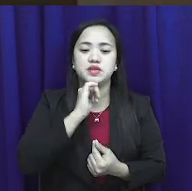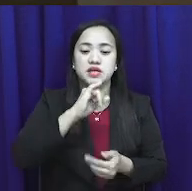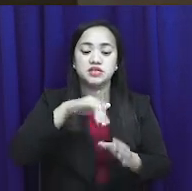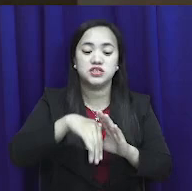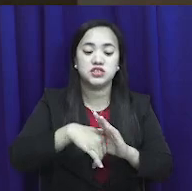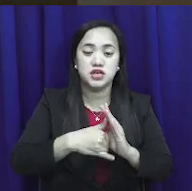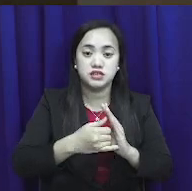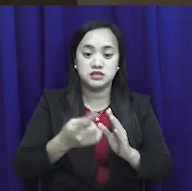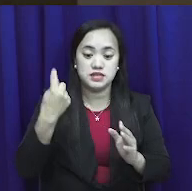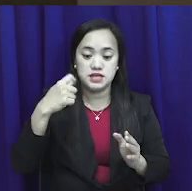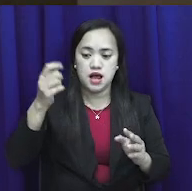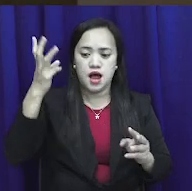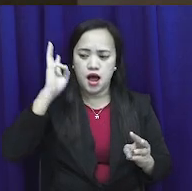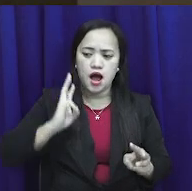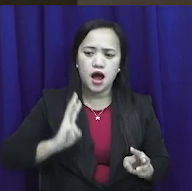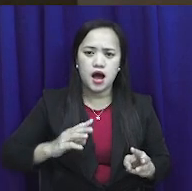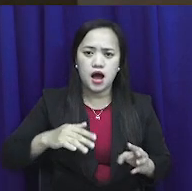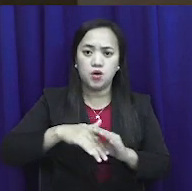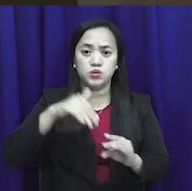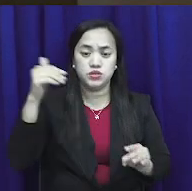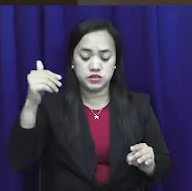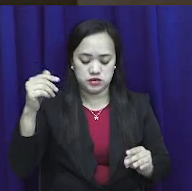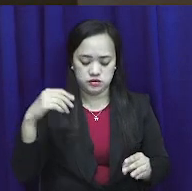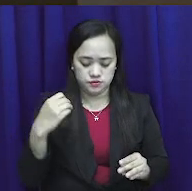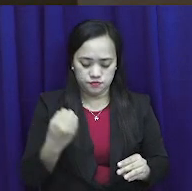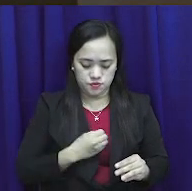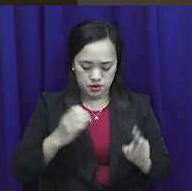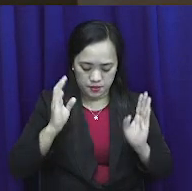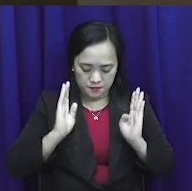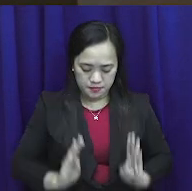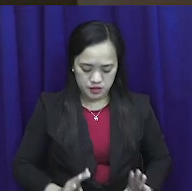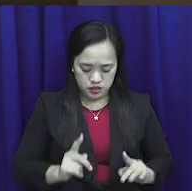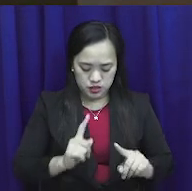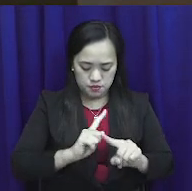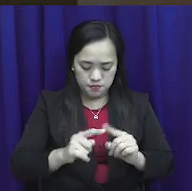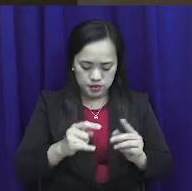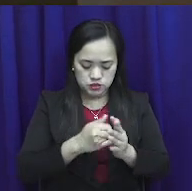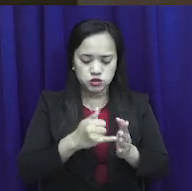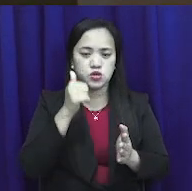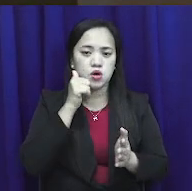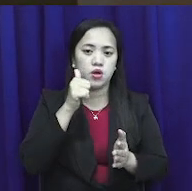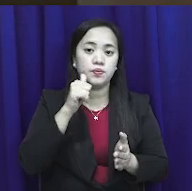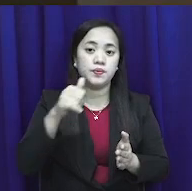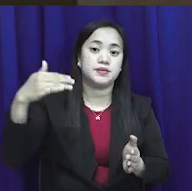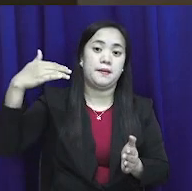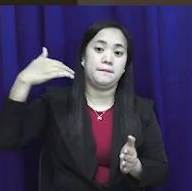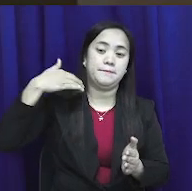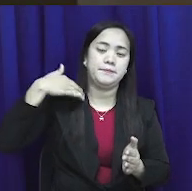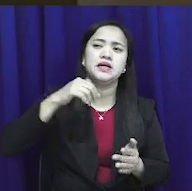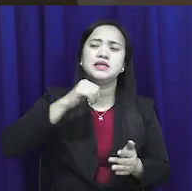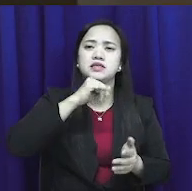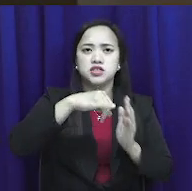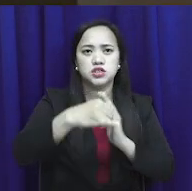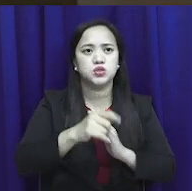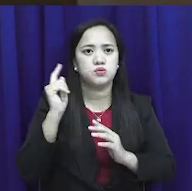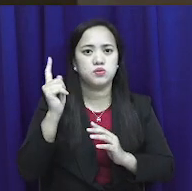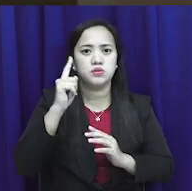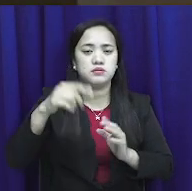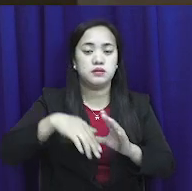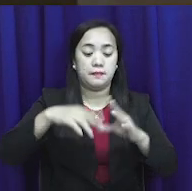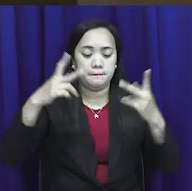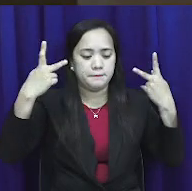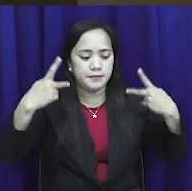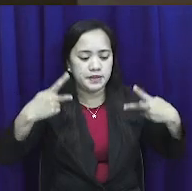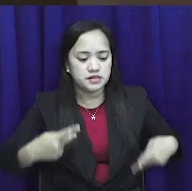yyung virtuous pagiging virtuous na is not Driven by her by her physical condition physical